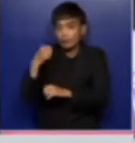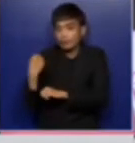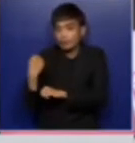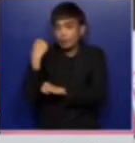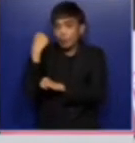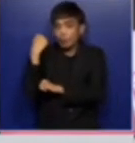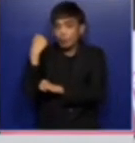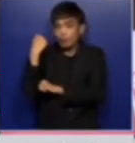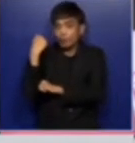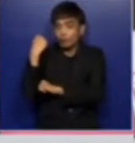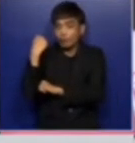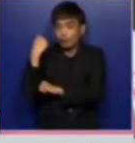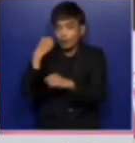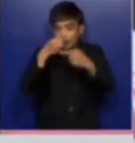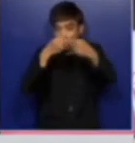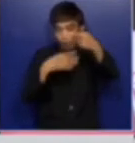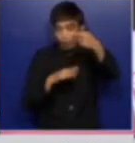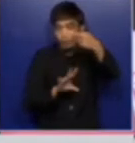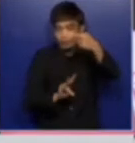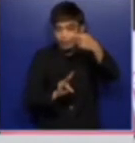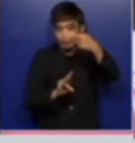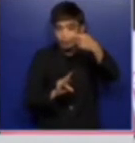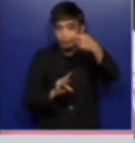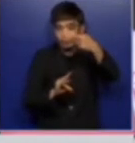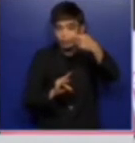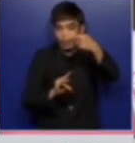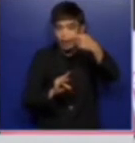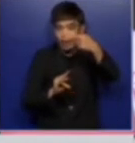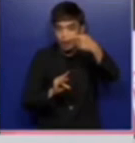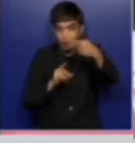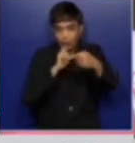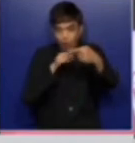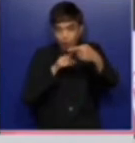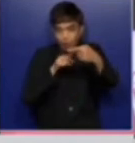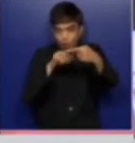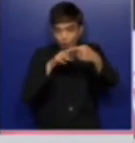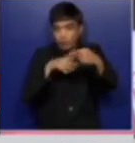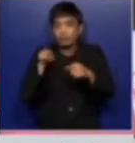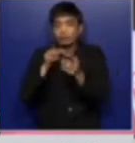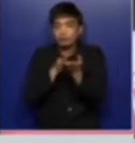ซึ่งเป็น1ใน7ยุทธศาสตร์ได้รับงบประมาณถึง